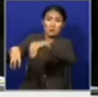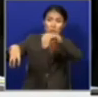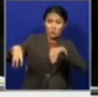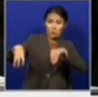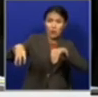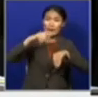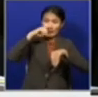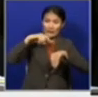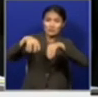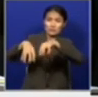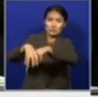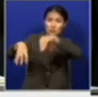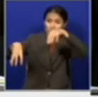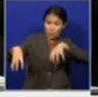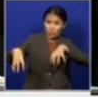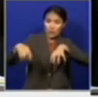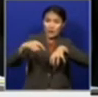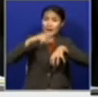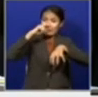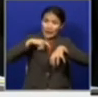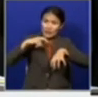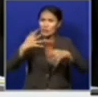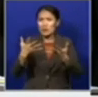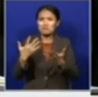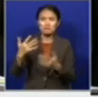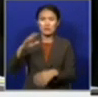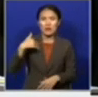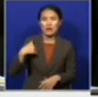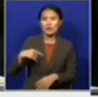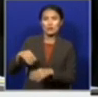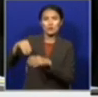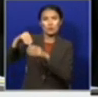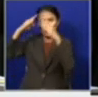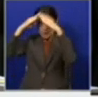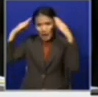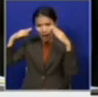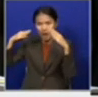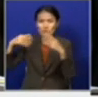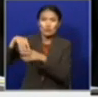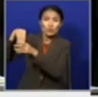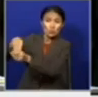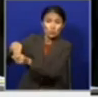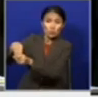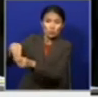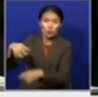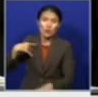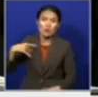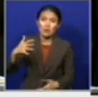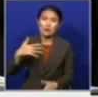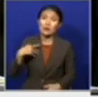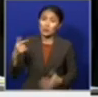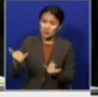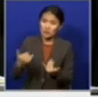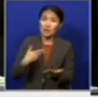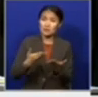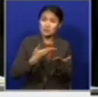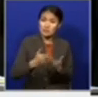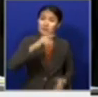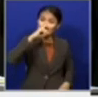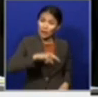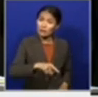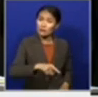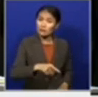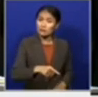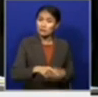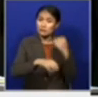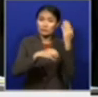ท่องเที่ยวในภูเก็ตสมุยหรือพัทยาเพียงเข้าไปตั้งสาขาในประเทศสมาชิก CPTPP ค่ะอา